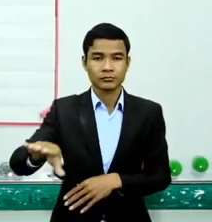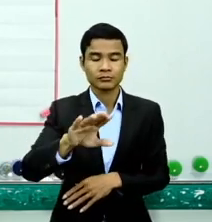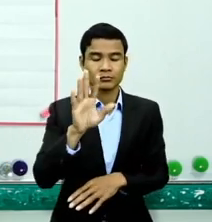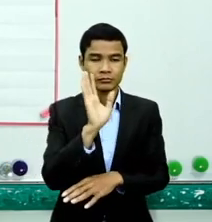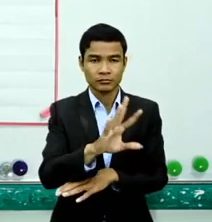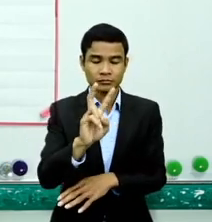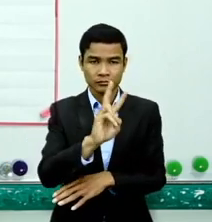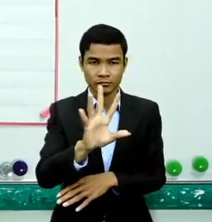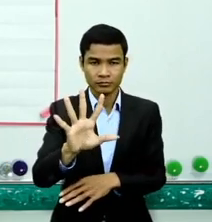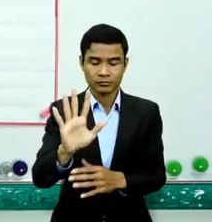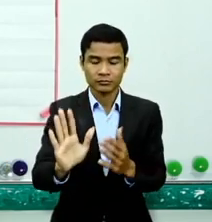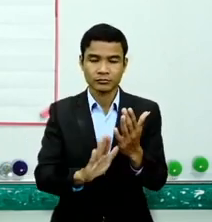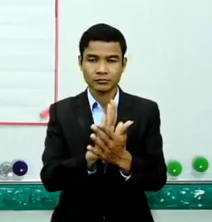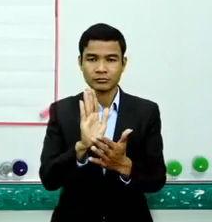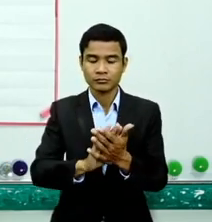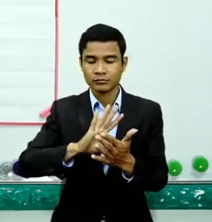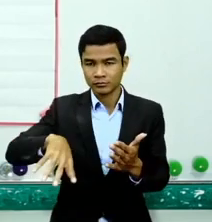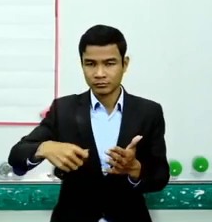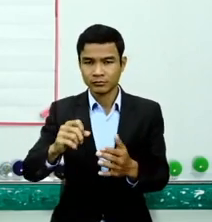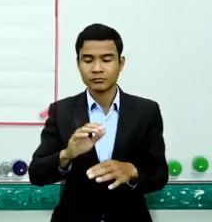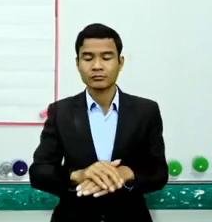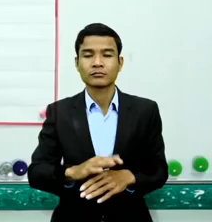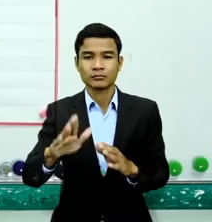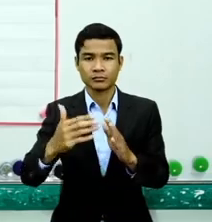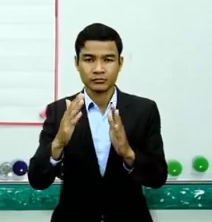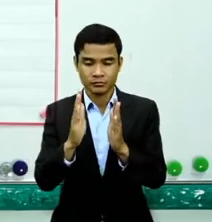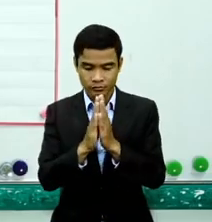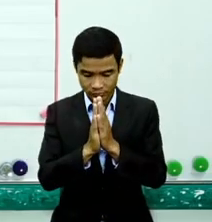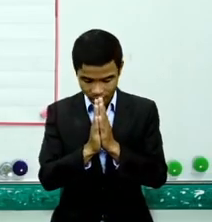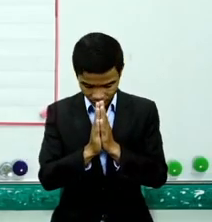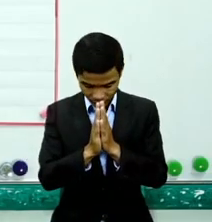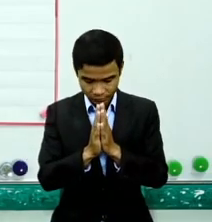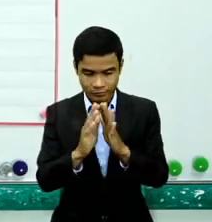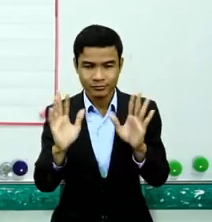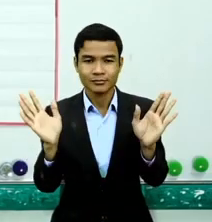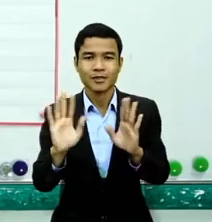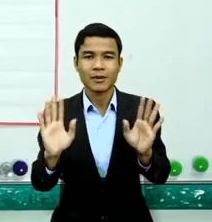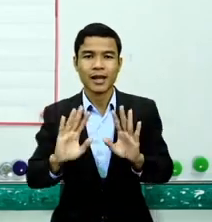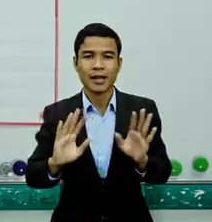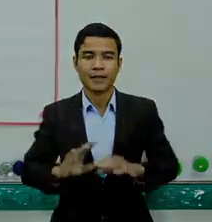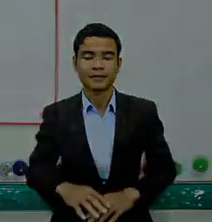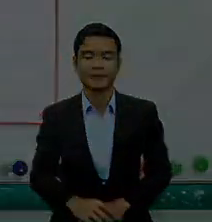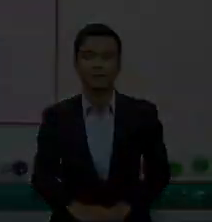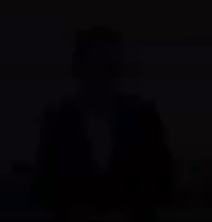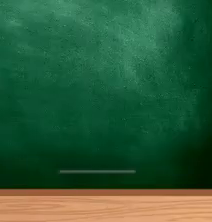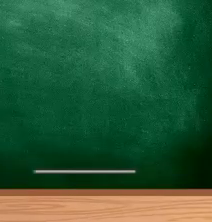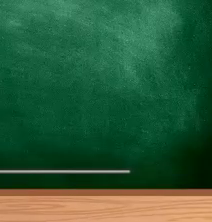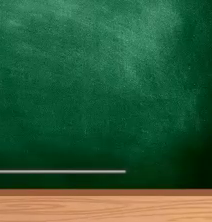tù tiêu mà phải bàm khát krong chà xong ọc con sống chùm riệp lìa.